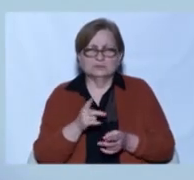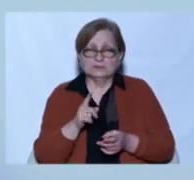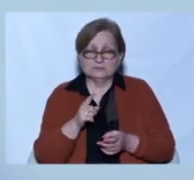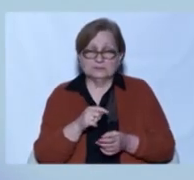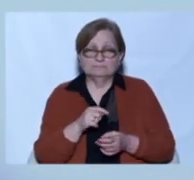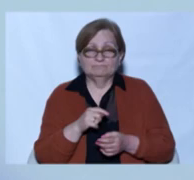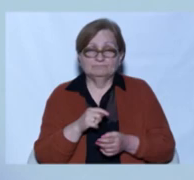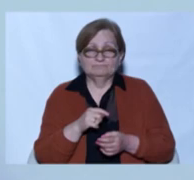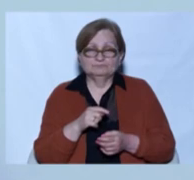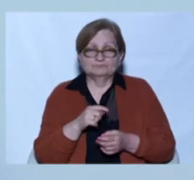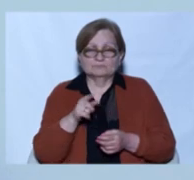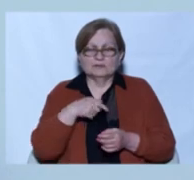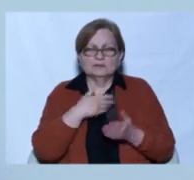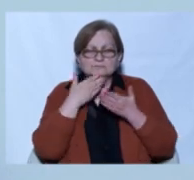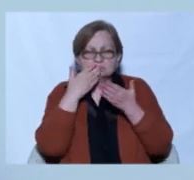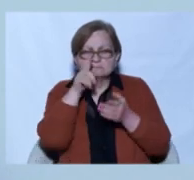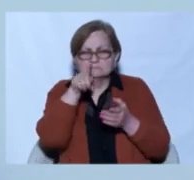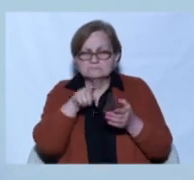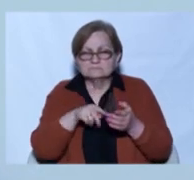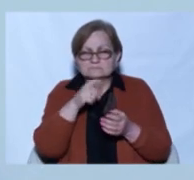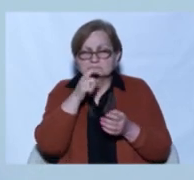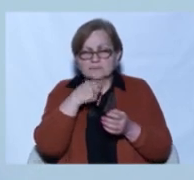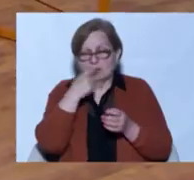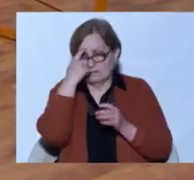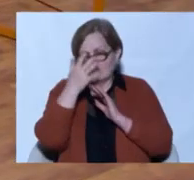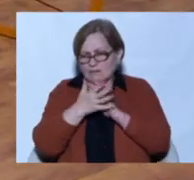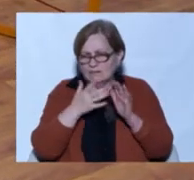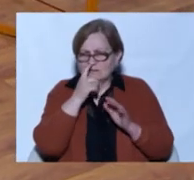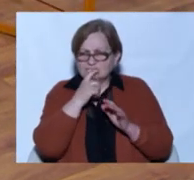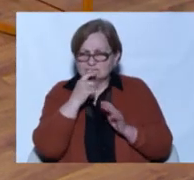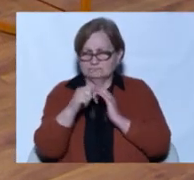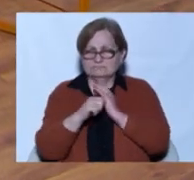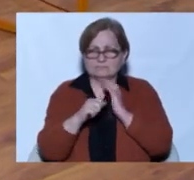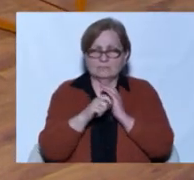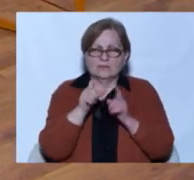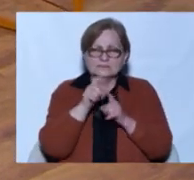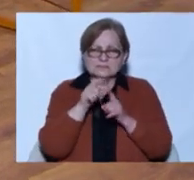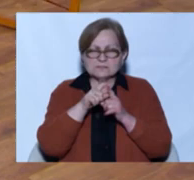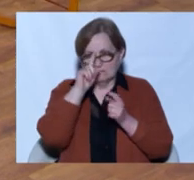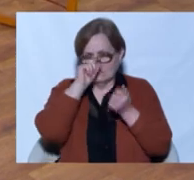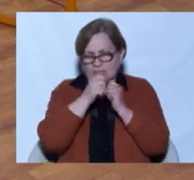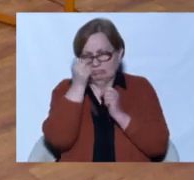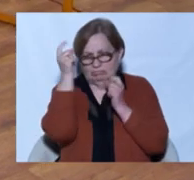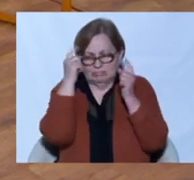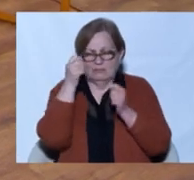რადგან შინაარსის გაგებაში მეხმარება, სიტყვების დამახსოვრებაში.